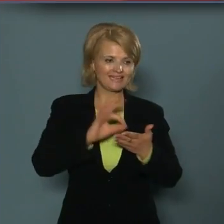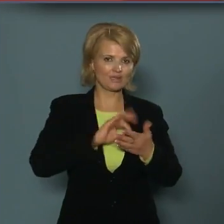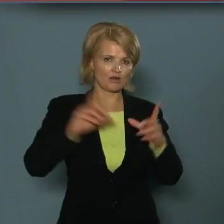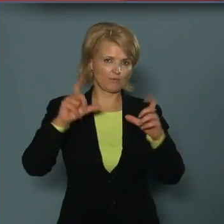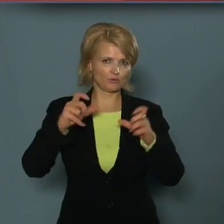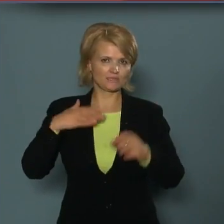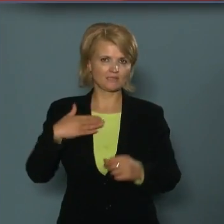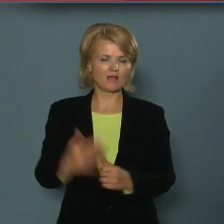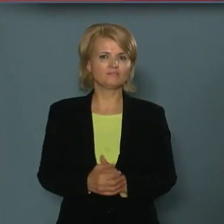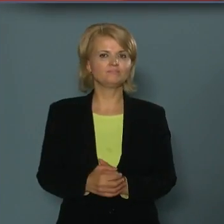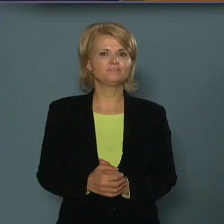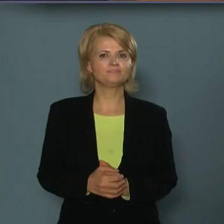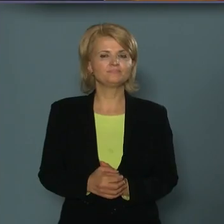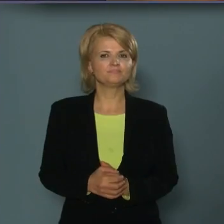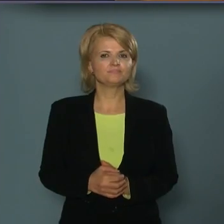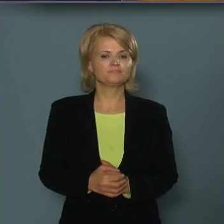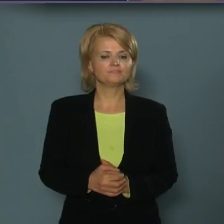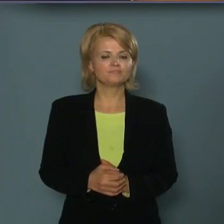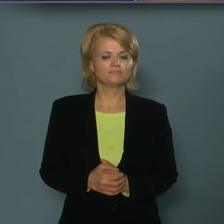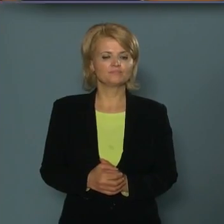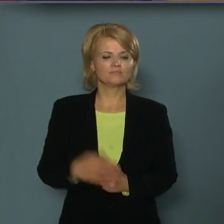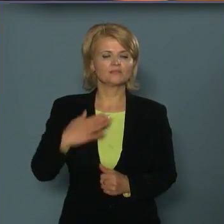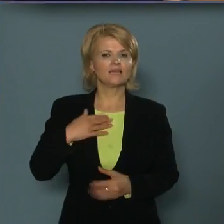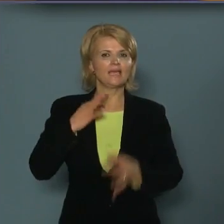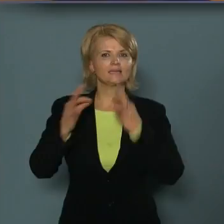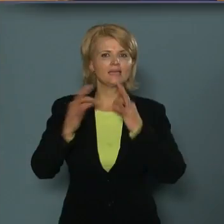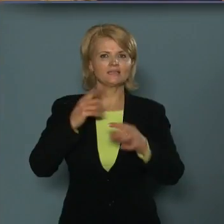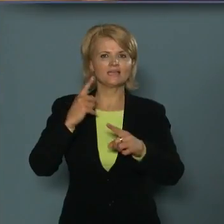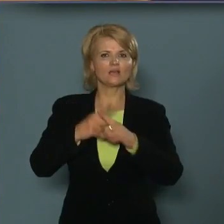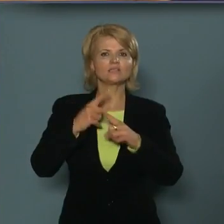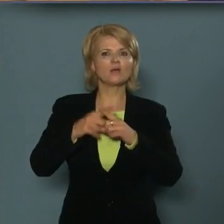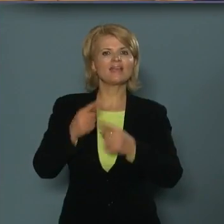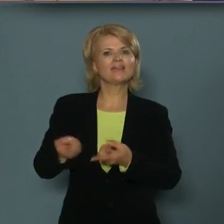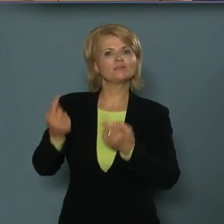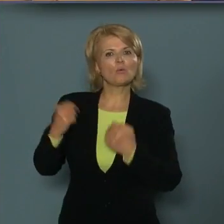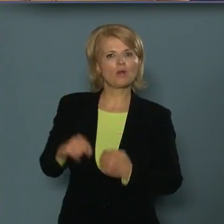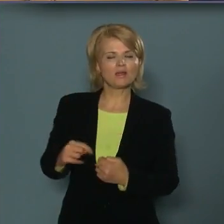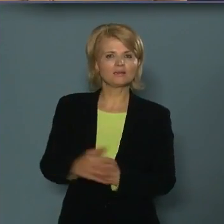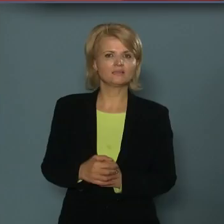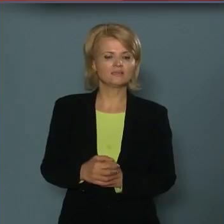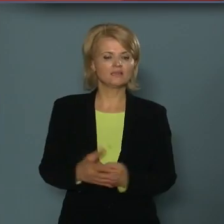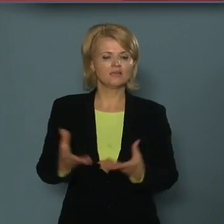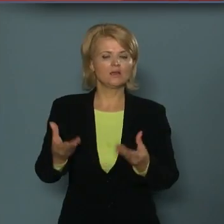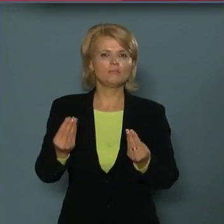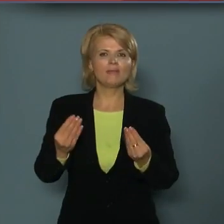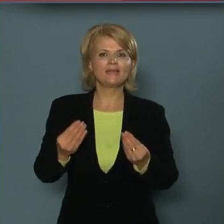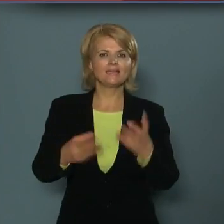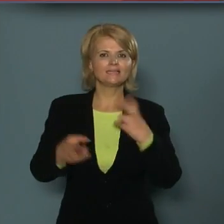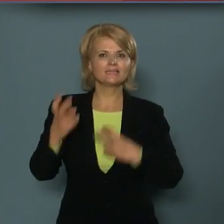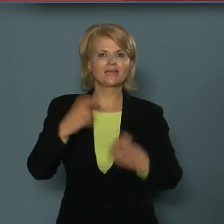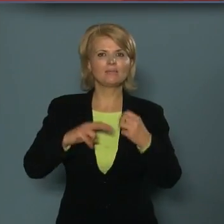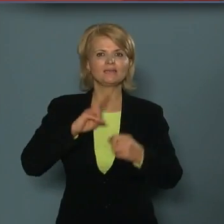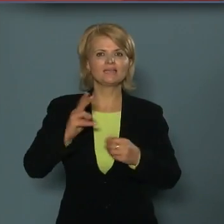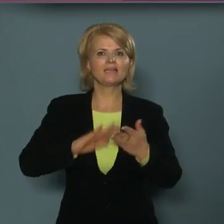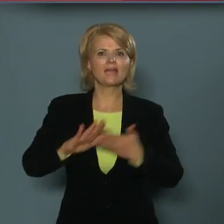fotózzak. Ebből fakad az a rész, amikor én azt kérdeztem Szavér bátyámtól, hogy mennyit számít, hogy